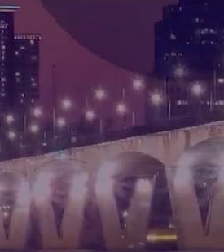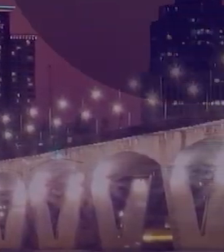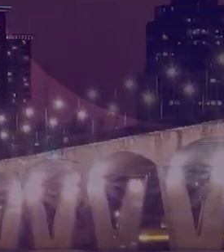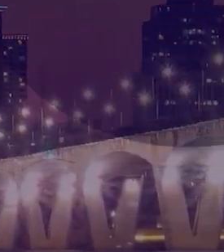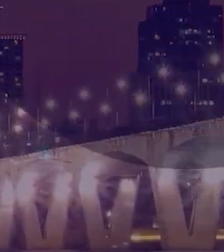있습니다